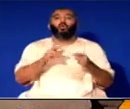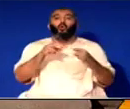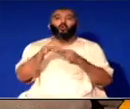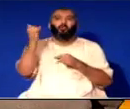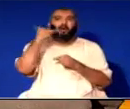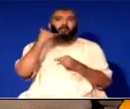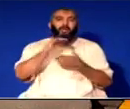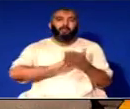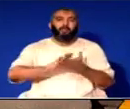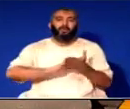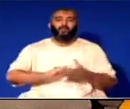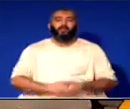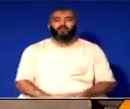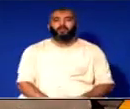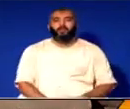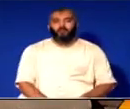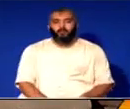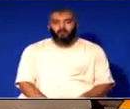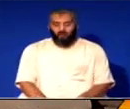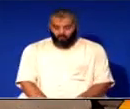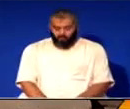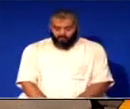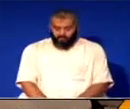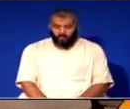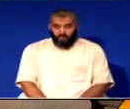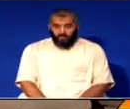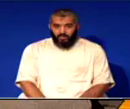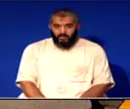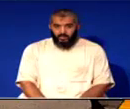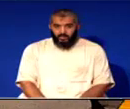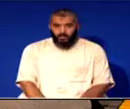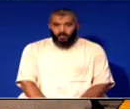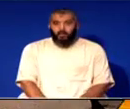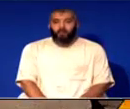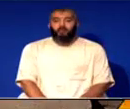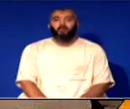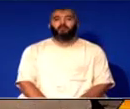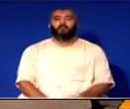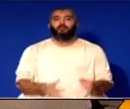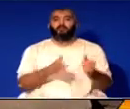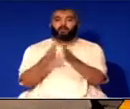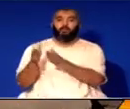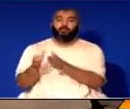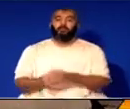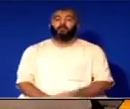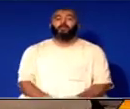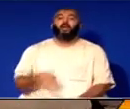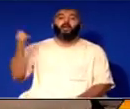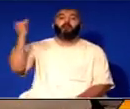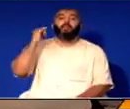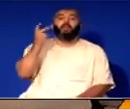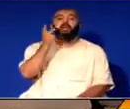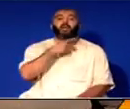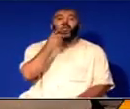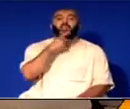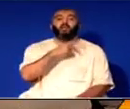معذرة، انقطعت مكالمة خليدة من معسكر. نعم أخي يونس، من معنا على الخط؟ أمال من خنشلة.